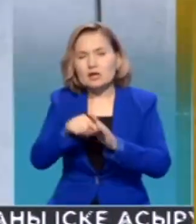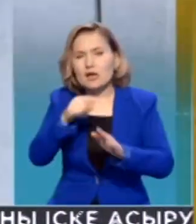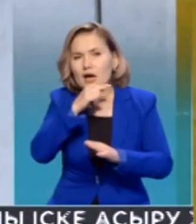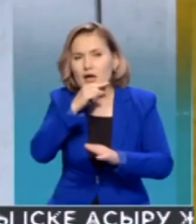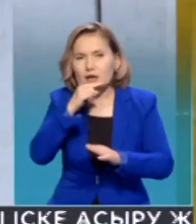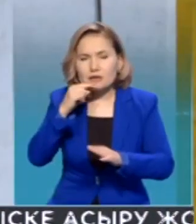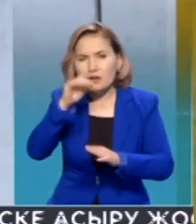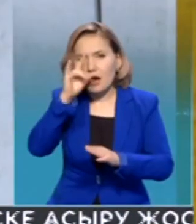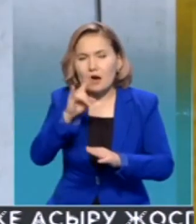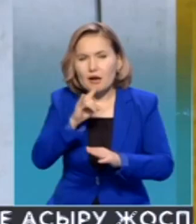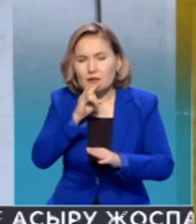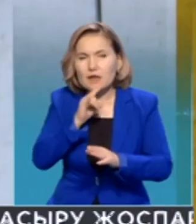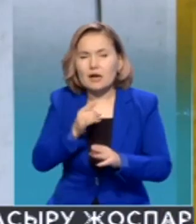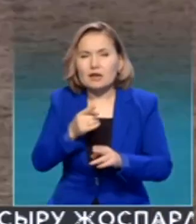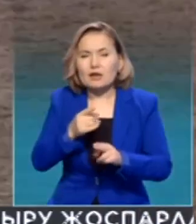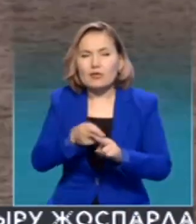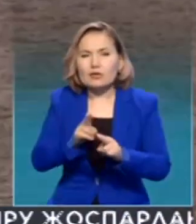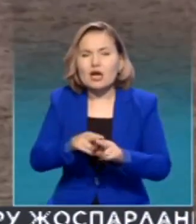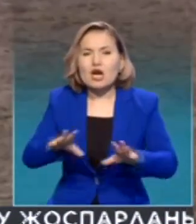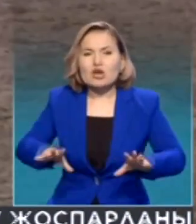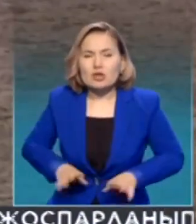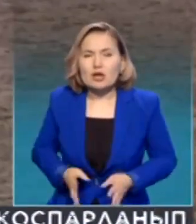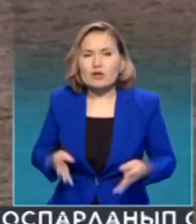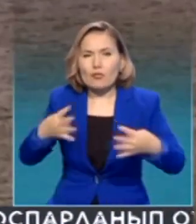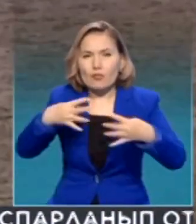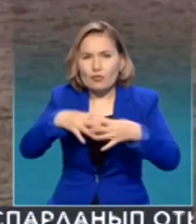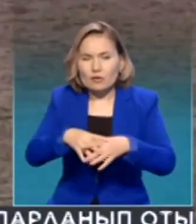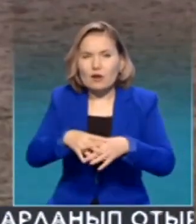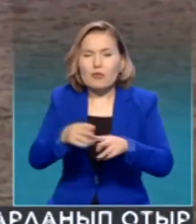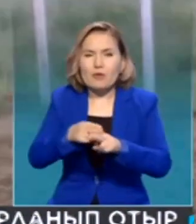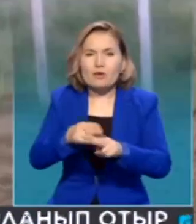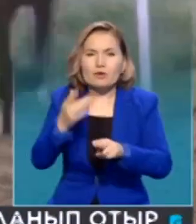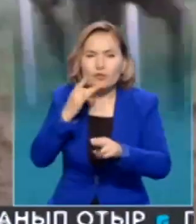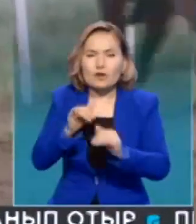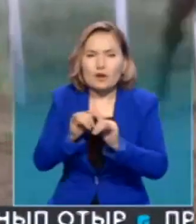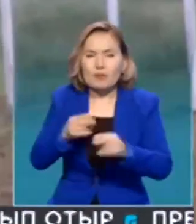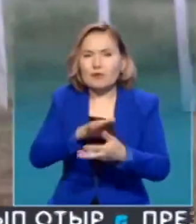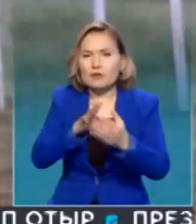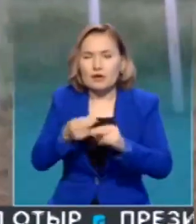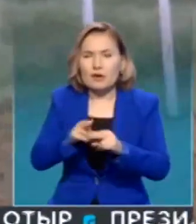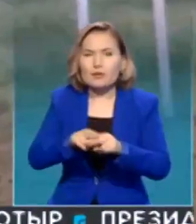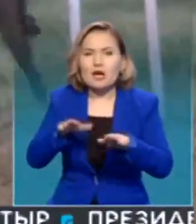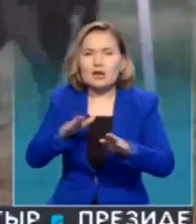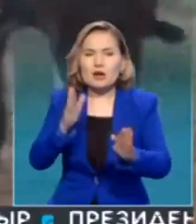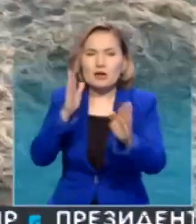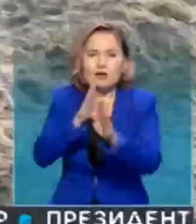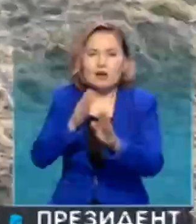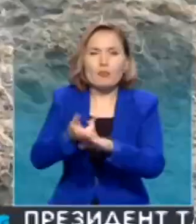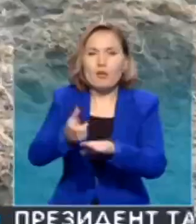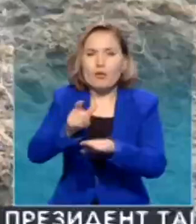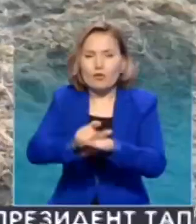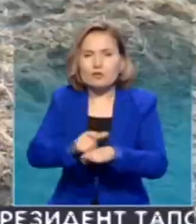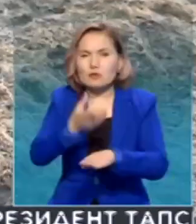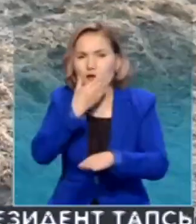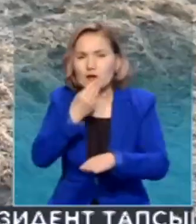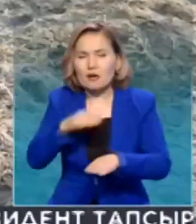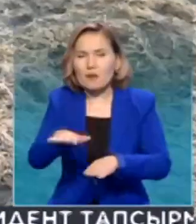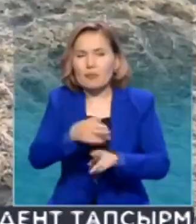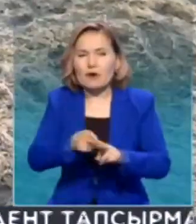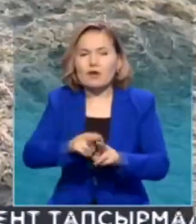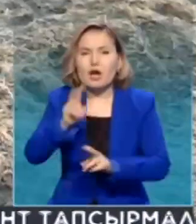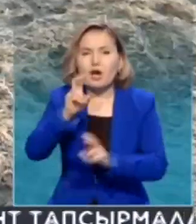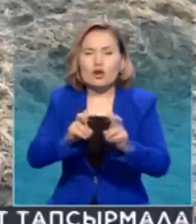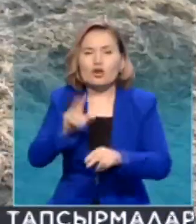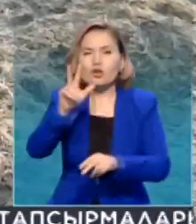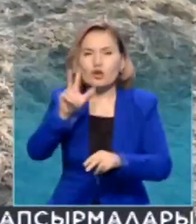жылқыны будандастыру арқылы алынған. Ұлтты ойындар мен салт мінуге ыңғайлы, жергілікті табиғатқа төзімді. Кезінде бұл зауытта